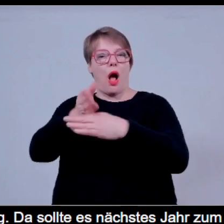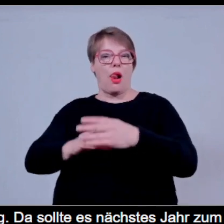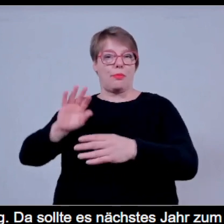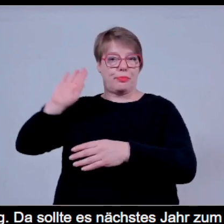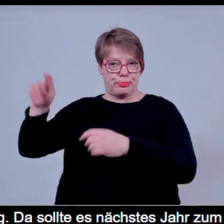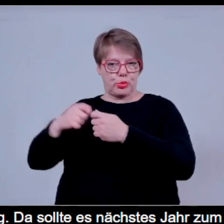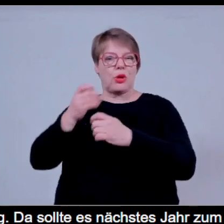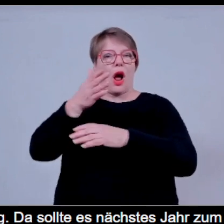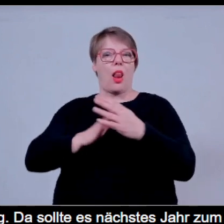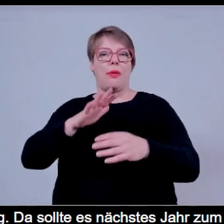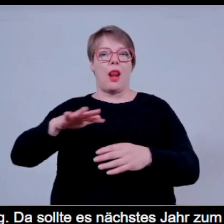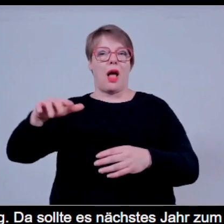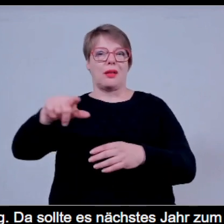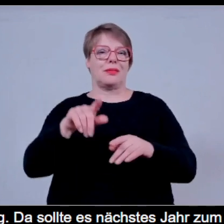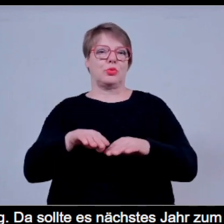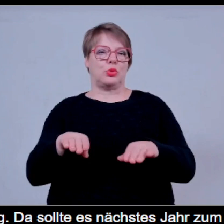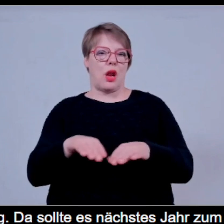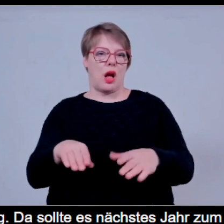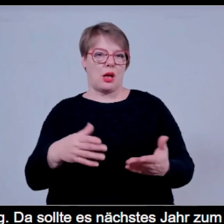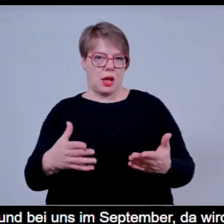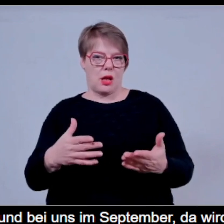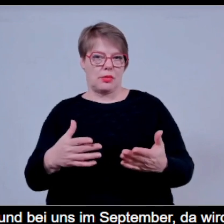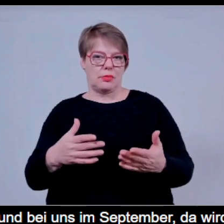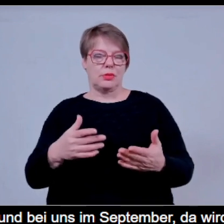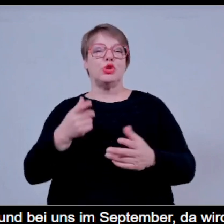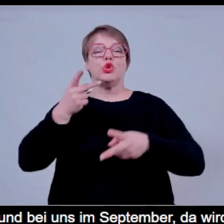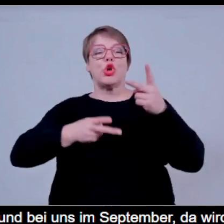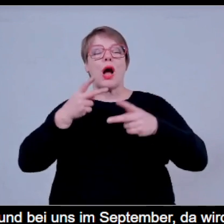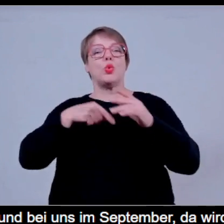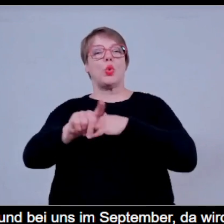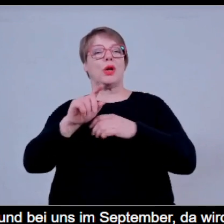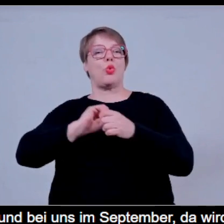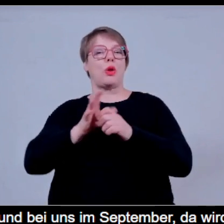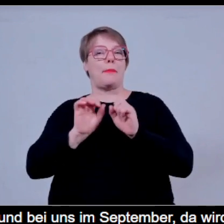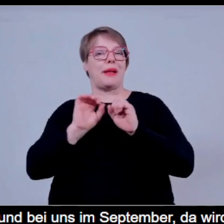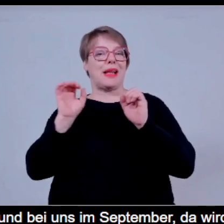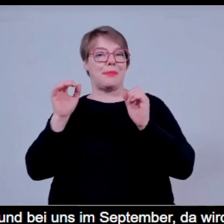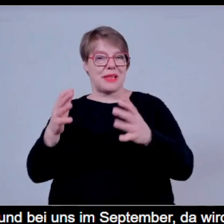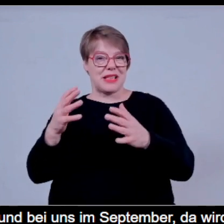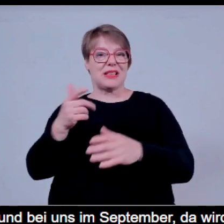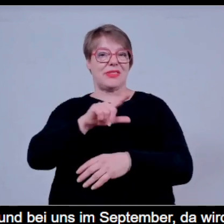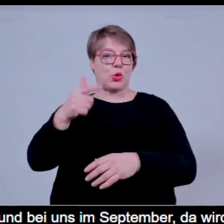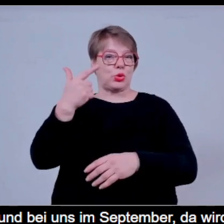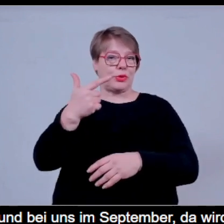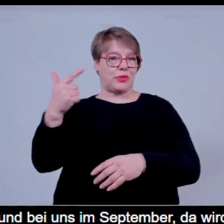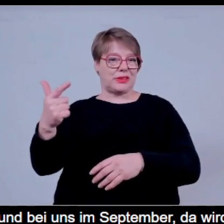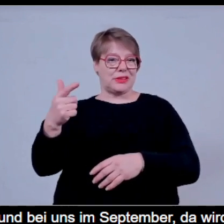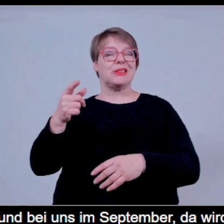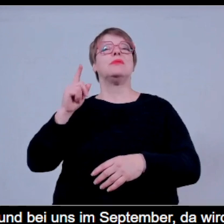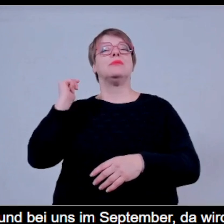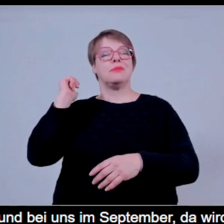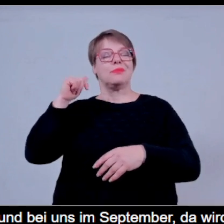Verkehrsunternehmen und die ÖPNV-Aufgabenträger haben Hilfen rechtzeitig erhalten, um Angebotsreduzierungen und